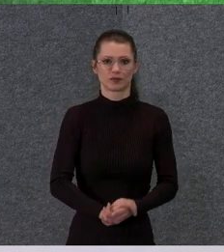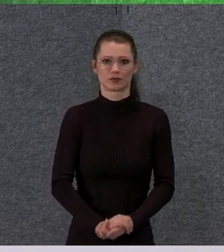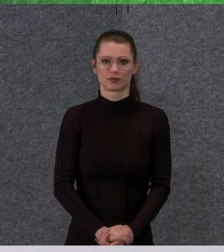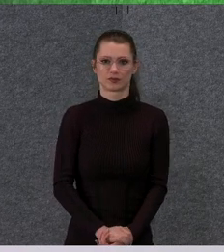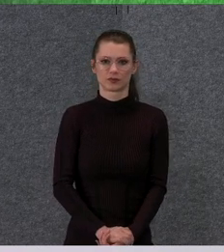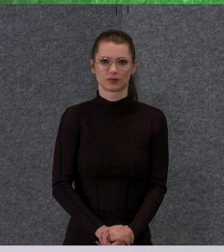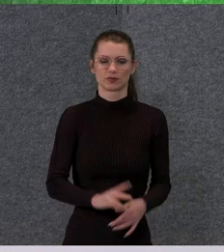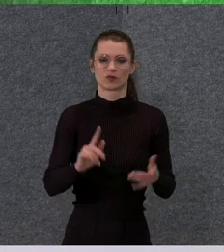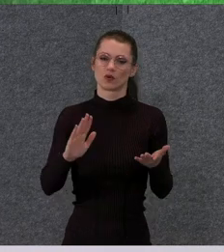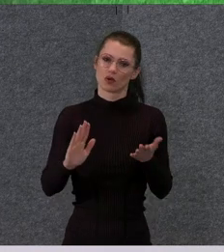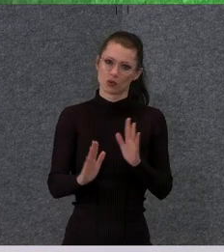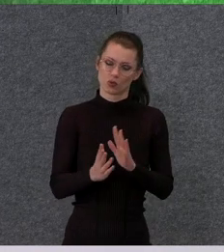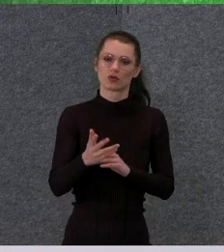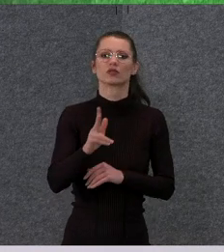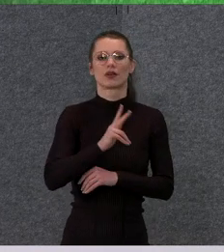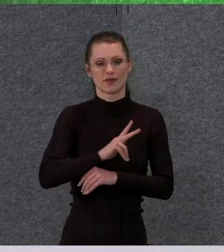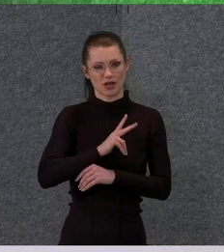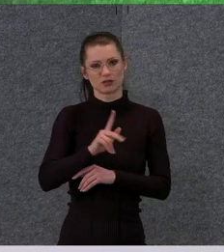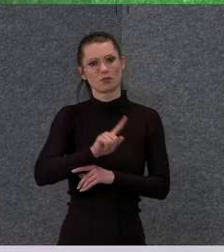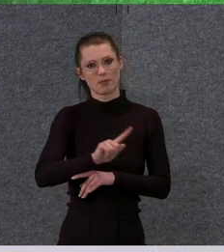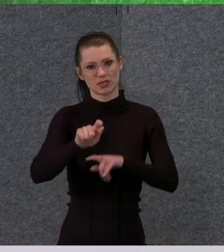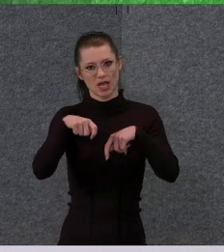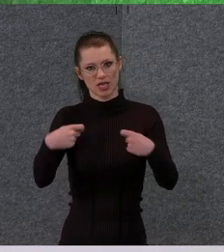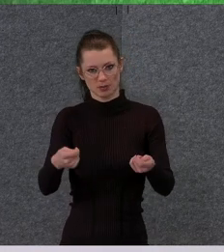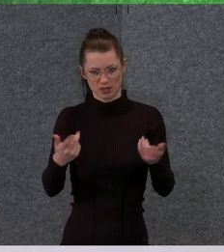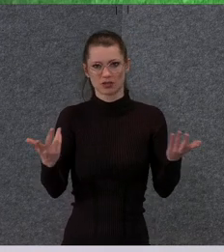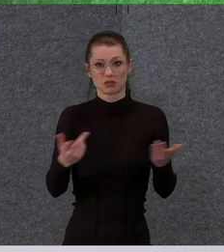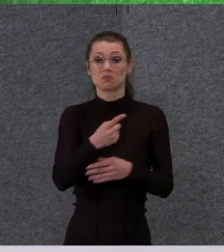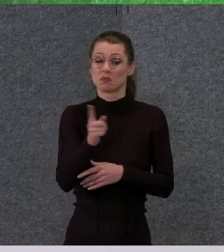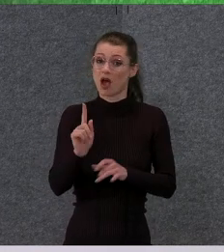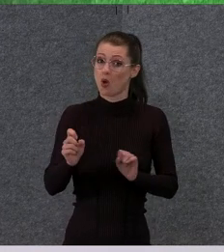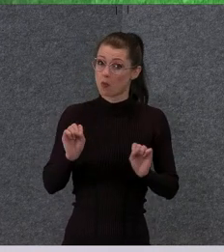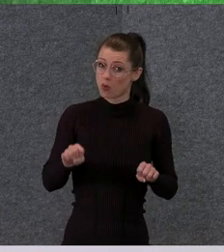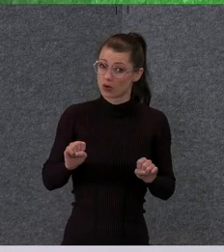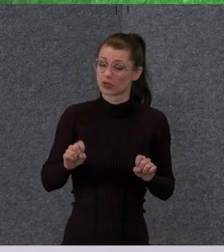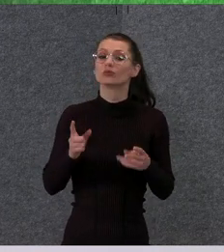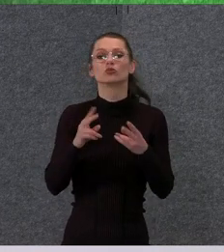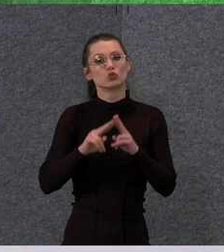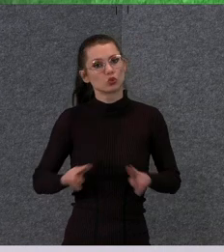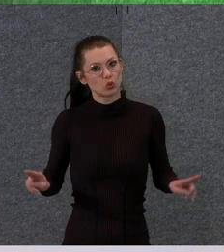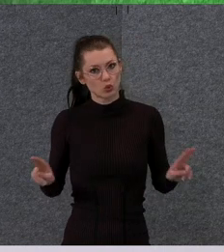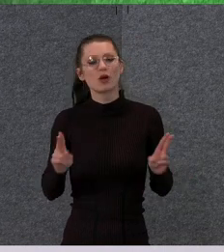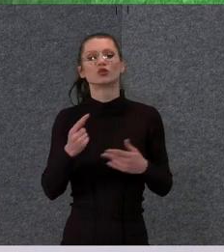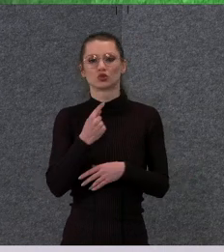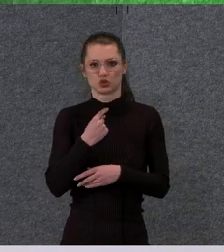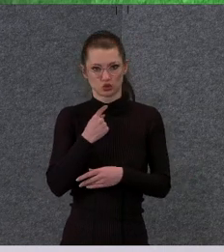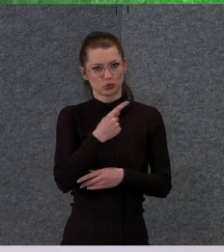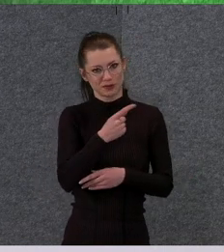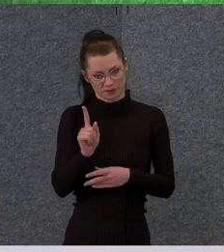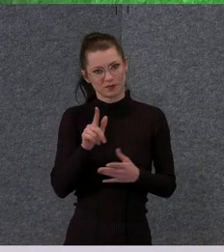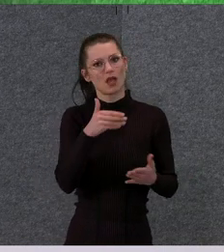Wir warten noch einen kurzen Moment auf das Ergebnis. Vor allem möchten wir euch die Möglichkeit geben, in aller Ruhe eure Stimmen abzugeben.